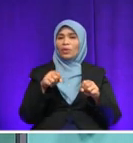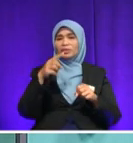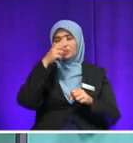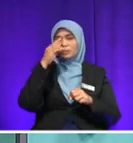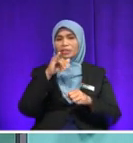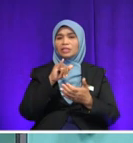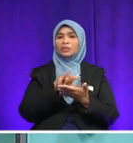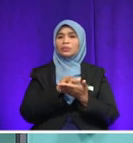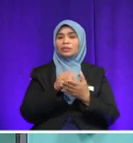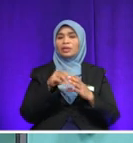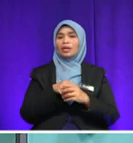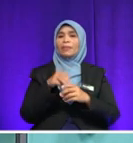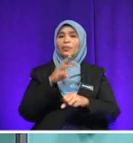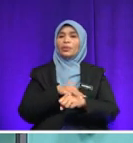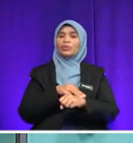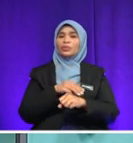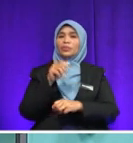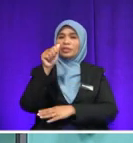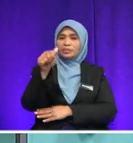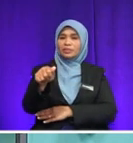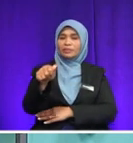itu boleh dua dua